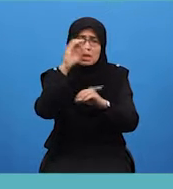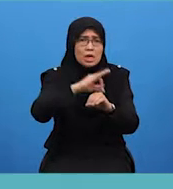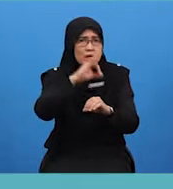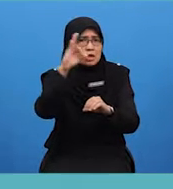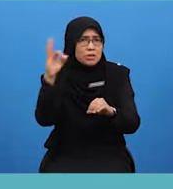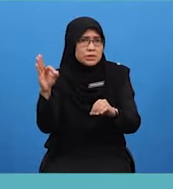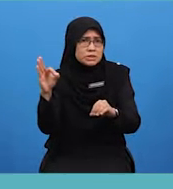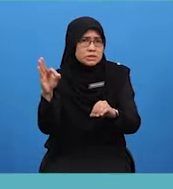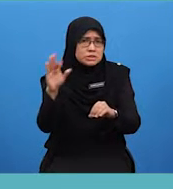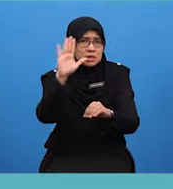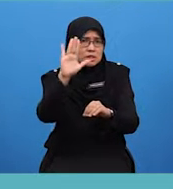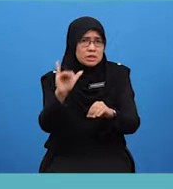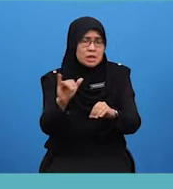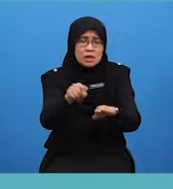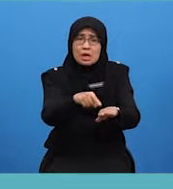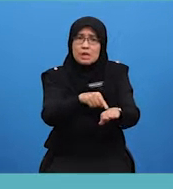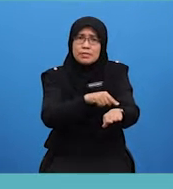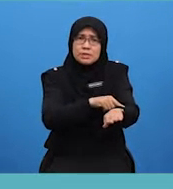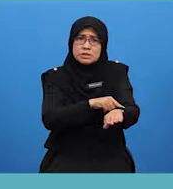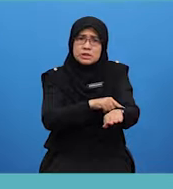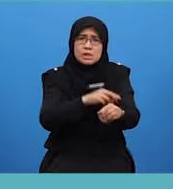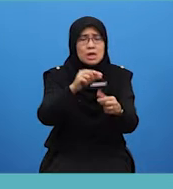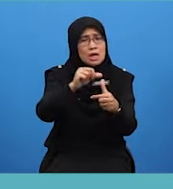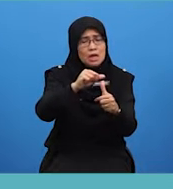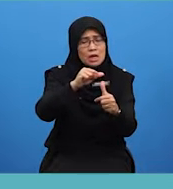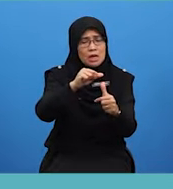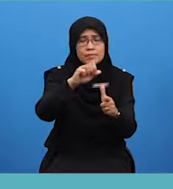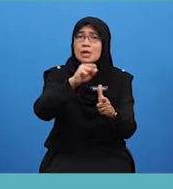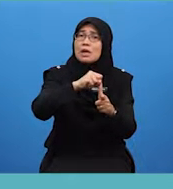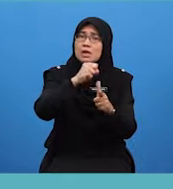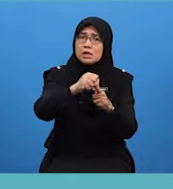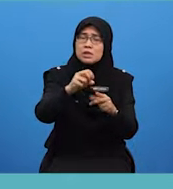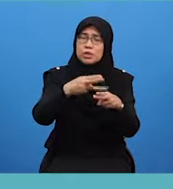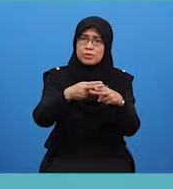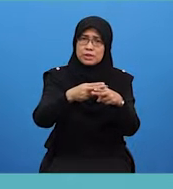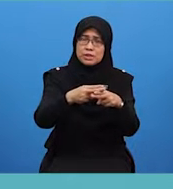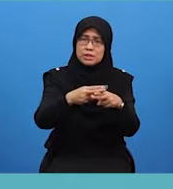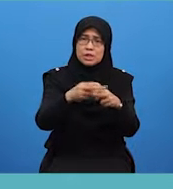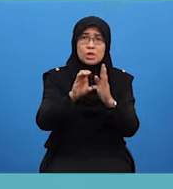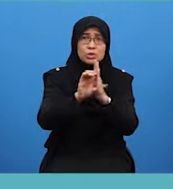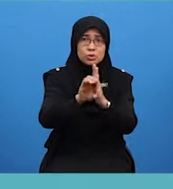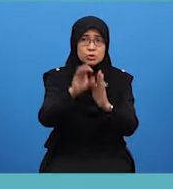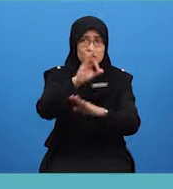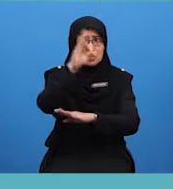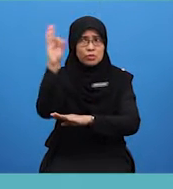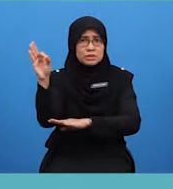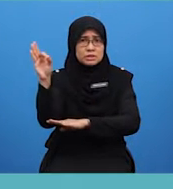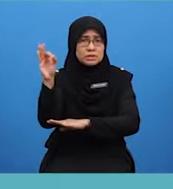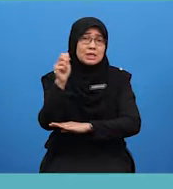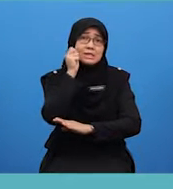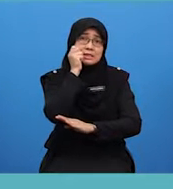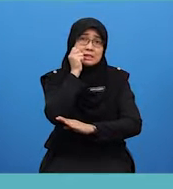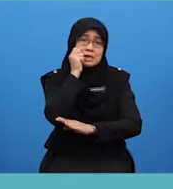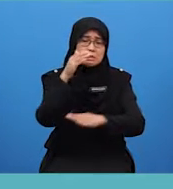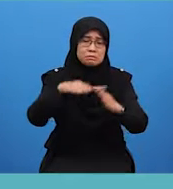tertentu yang terlalu panjang ataupun pendek. Contohnya, fasa haid melebihi 15